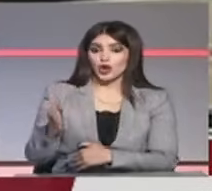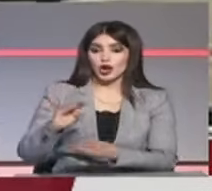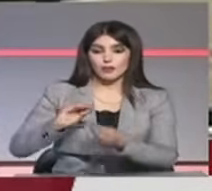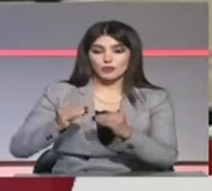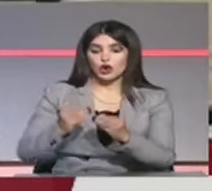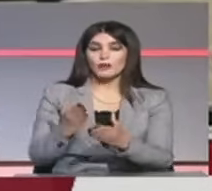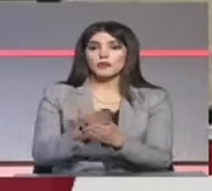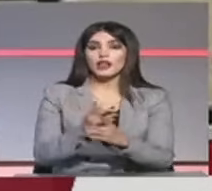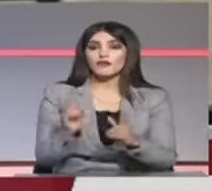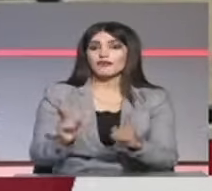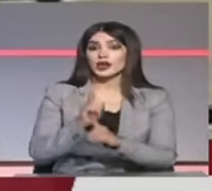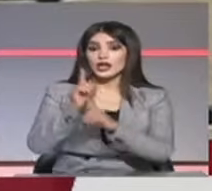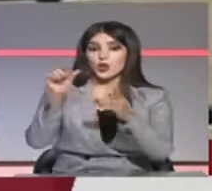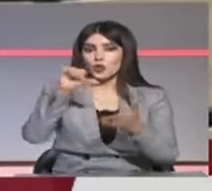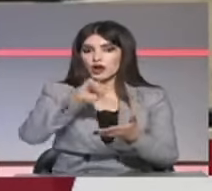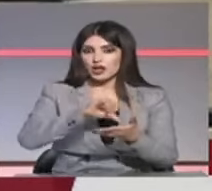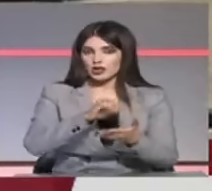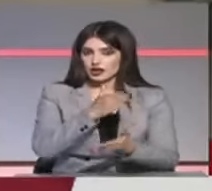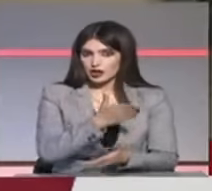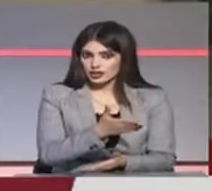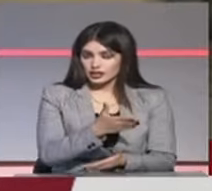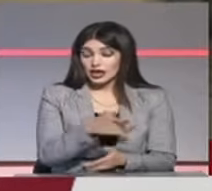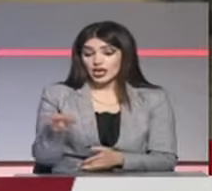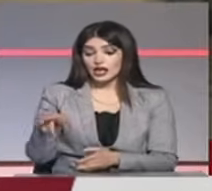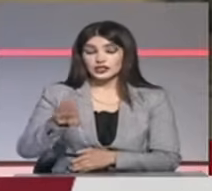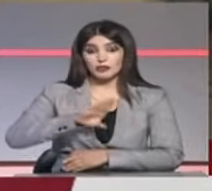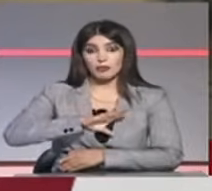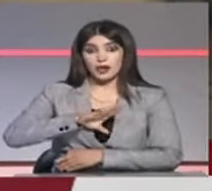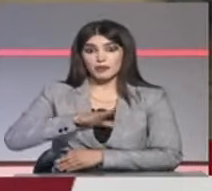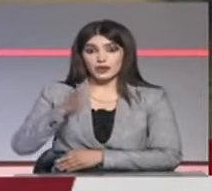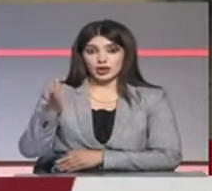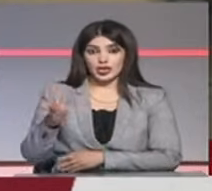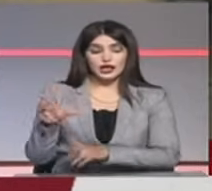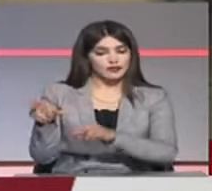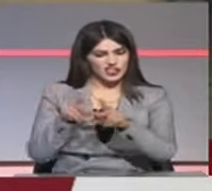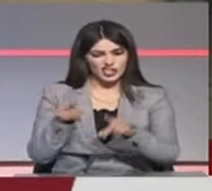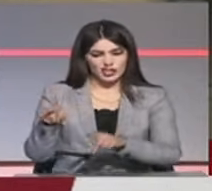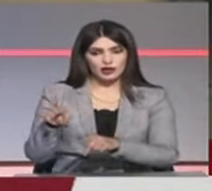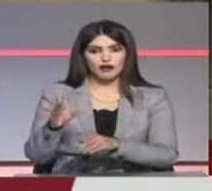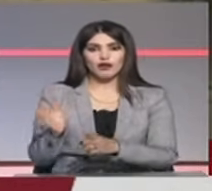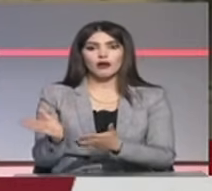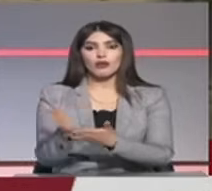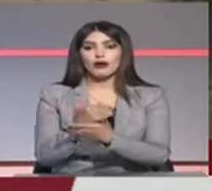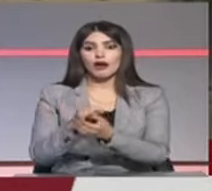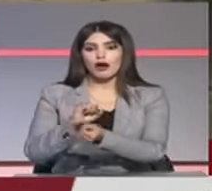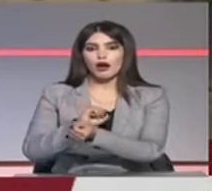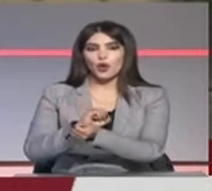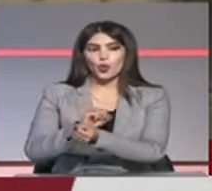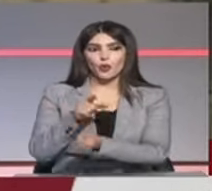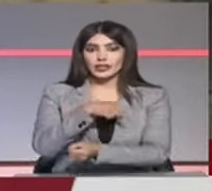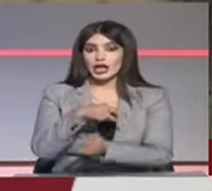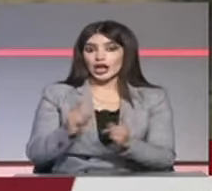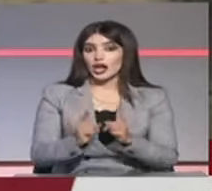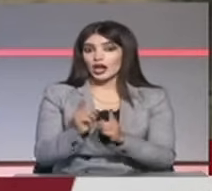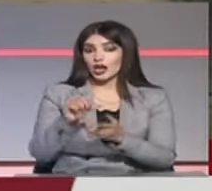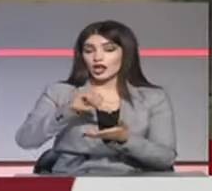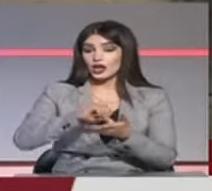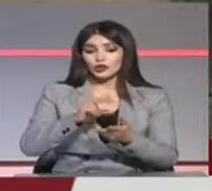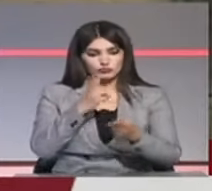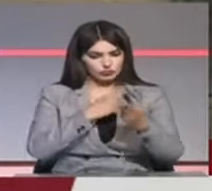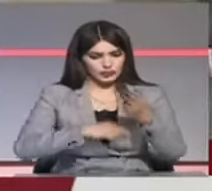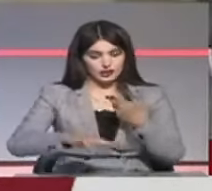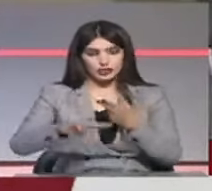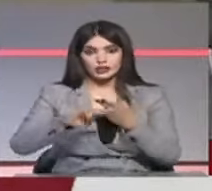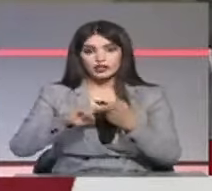الملف النووي الايراني التي سببتها وامتثالها الكامل برفع العقوبات عنها حتى ترد على